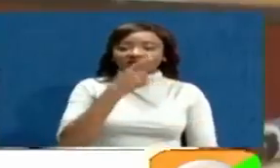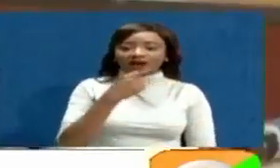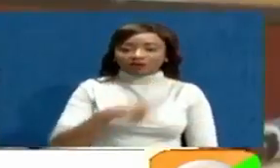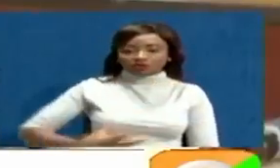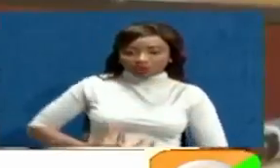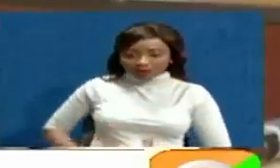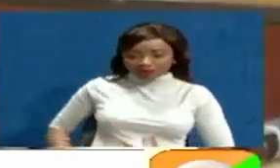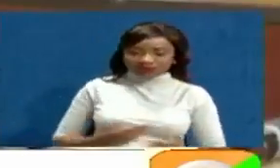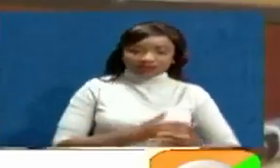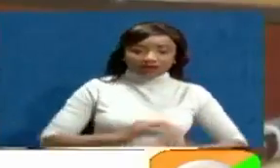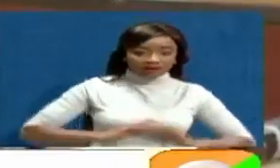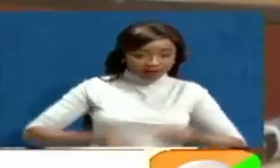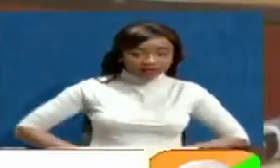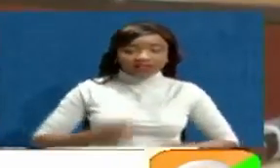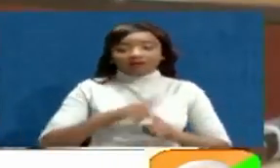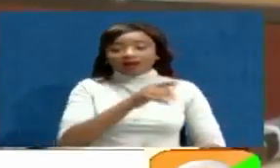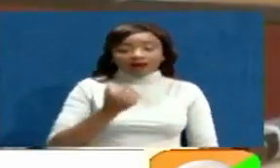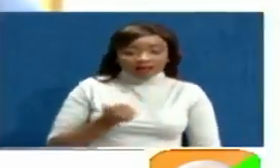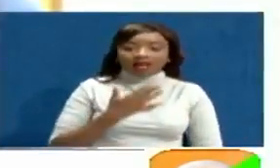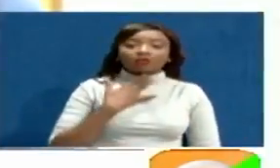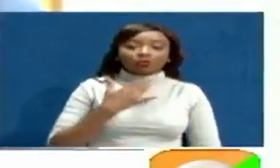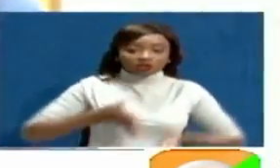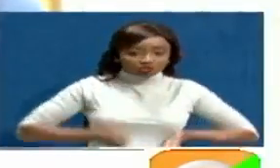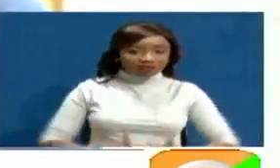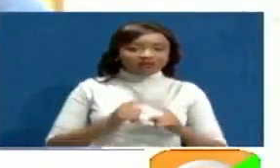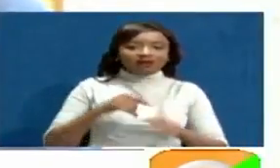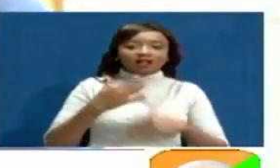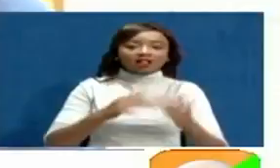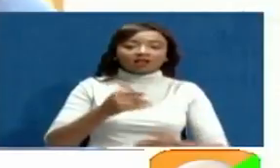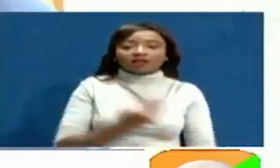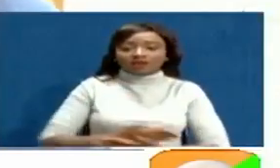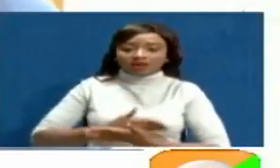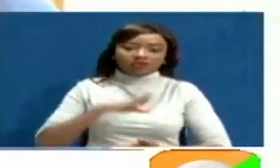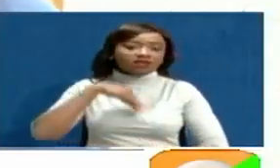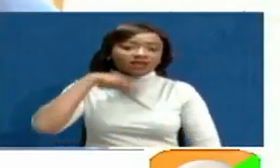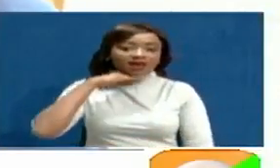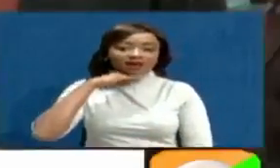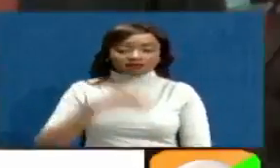Msichana huyo alimudu kujifungua japo mtoto huyo baadaye aliaga.